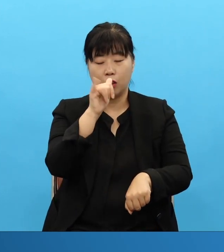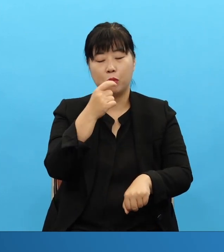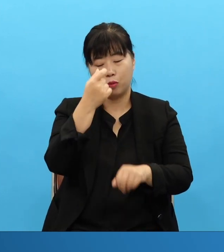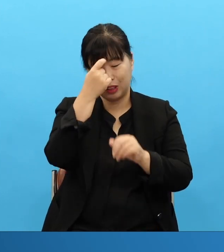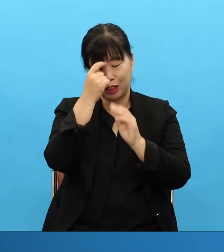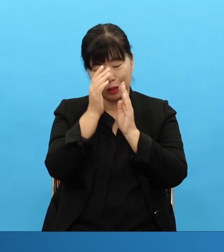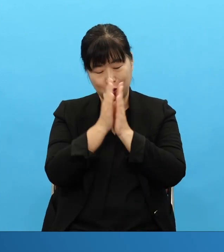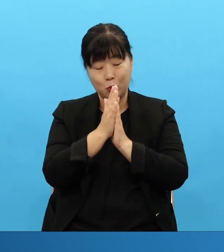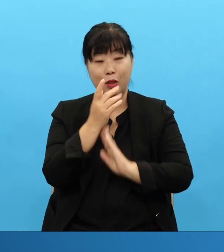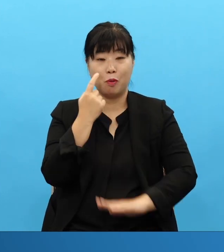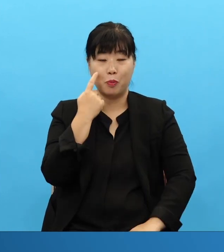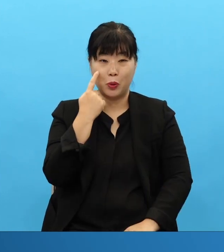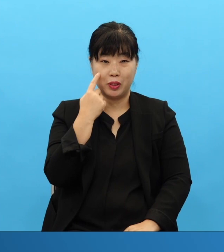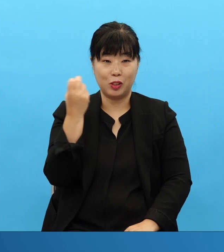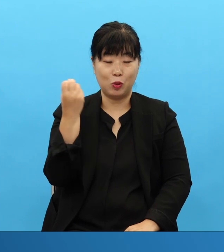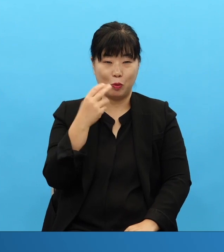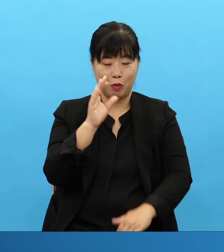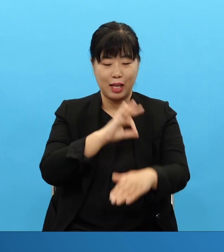里